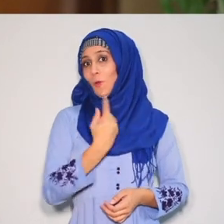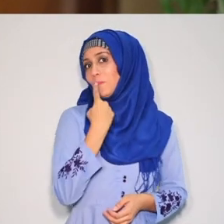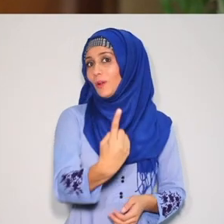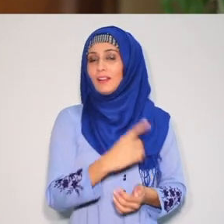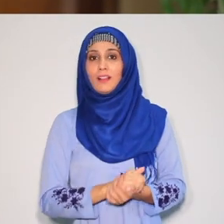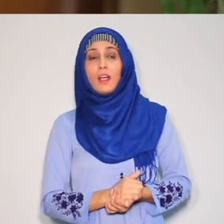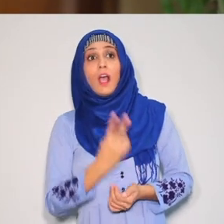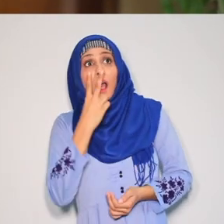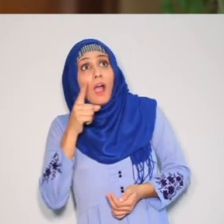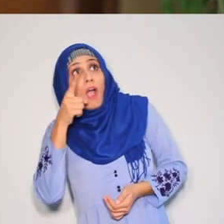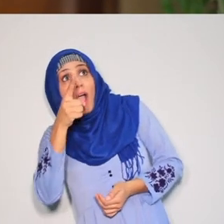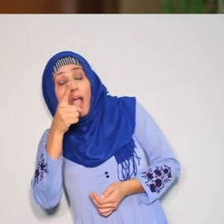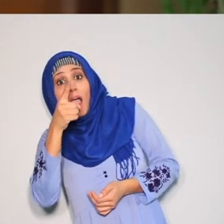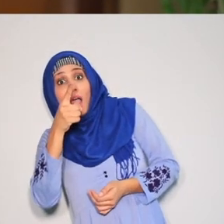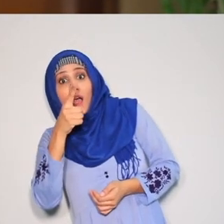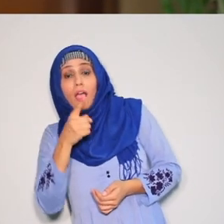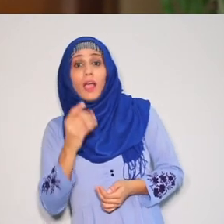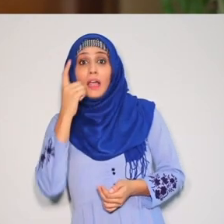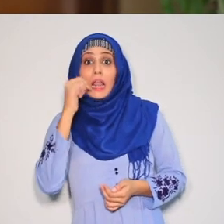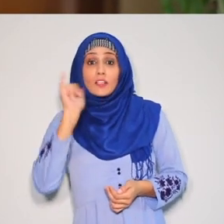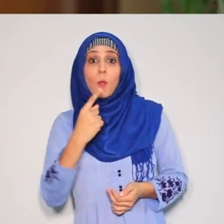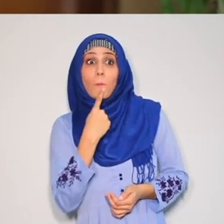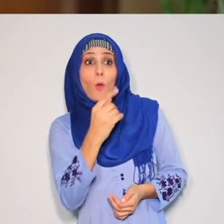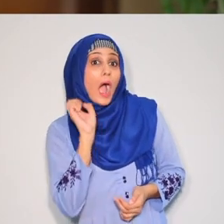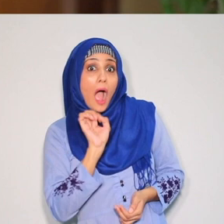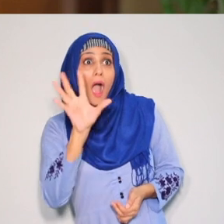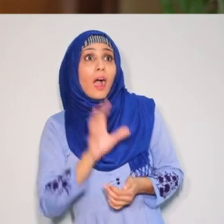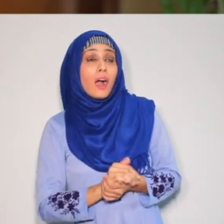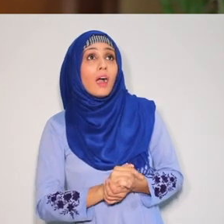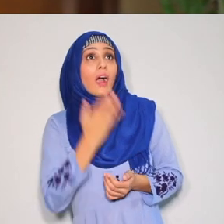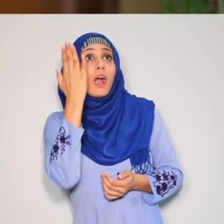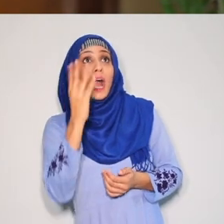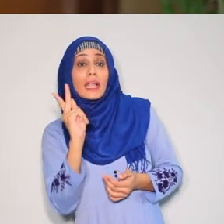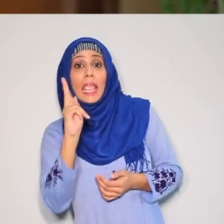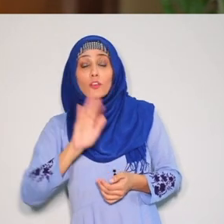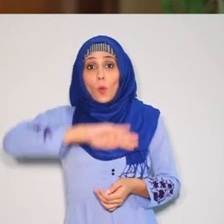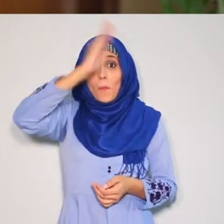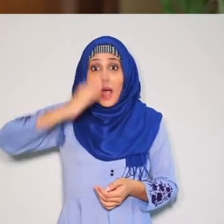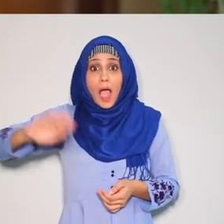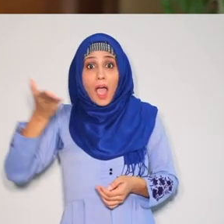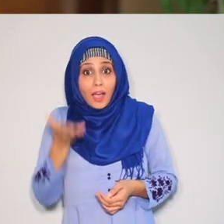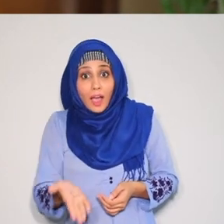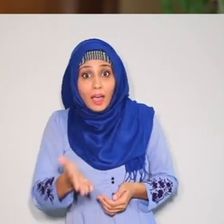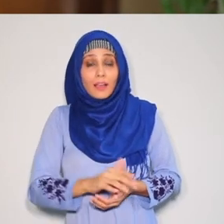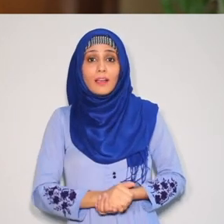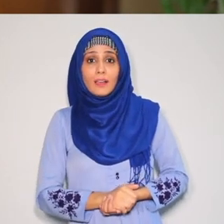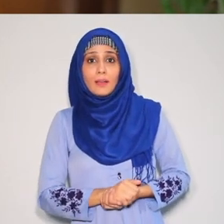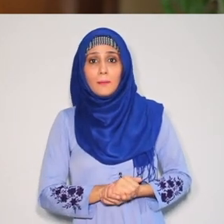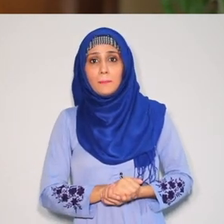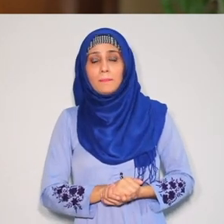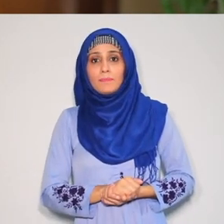कहा। वो देखो, टुक टुक ने जोर से कहा, वो रही K2 की चोटी।